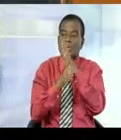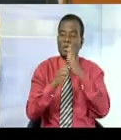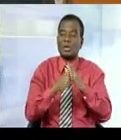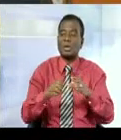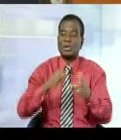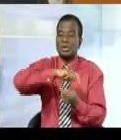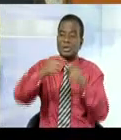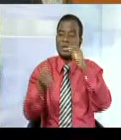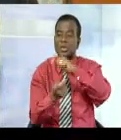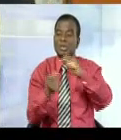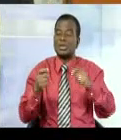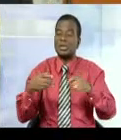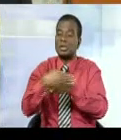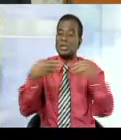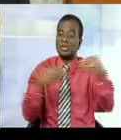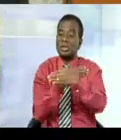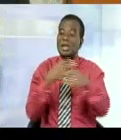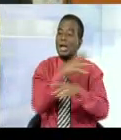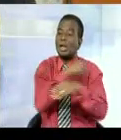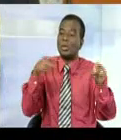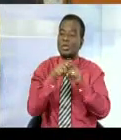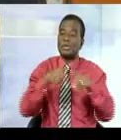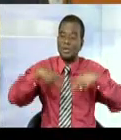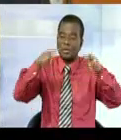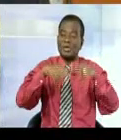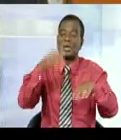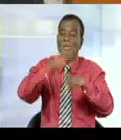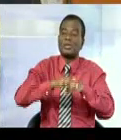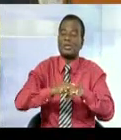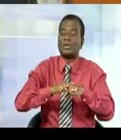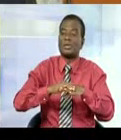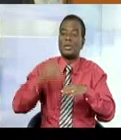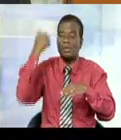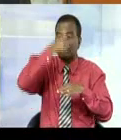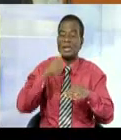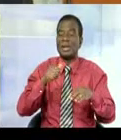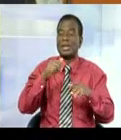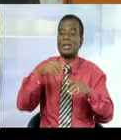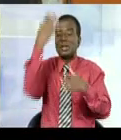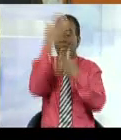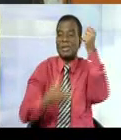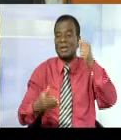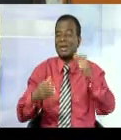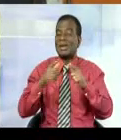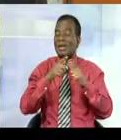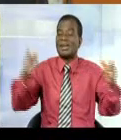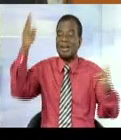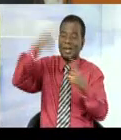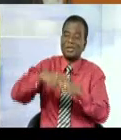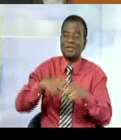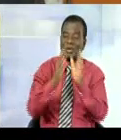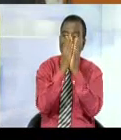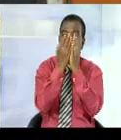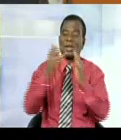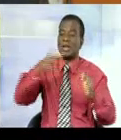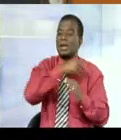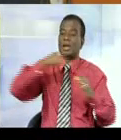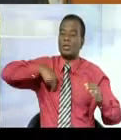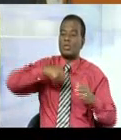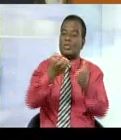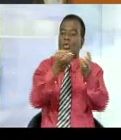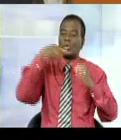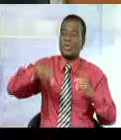vend. Et sur l'espace francophone de l'Afrique, il manque un grand rendez-vous du livre. Et nous voulons que Abidjan soit